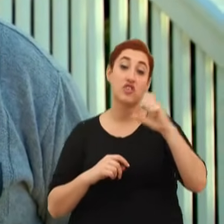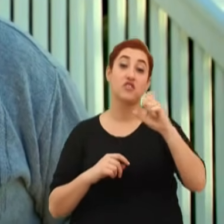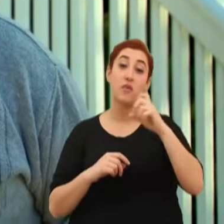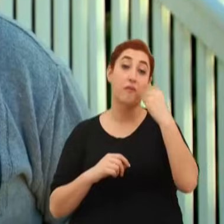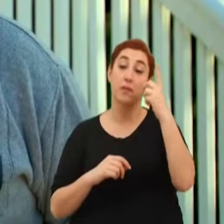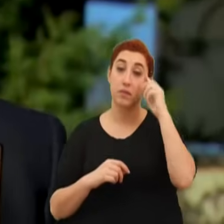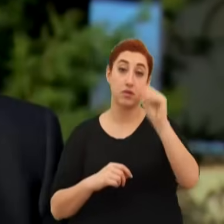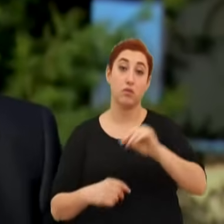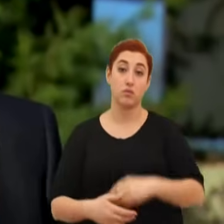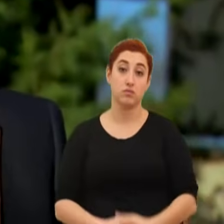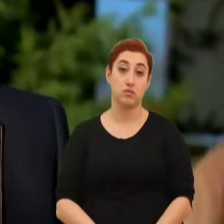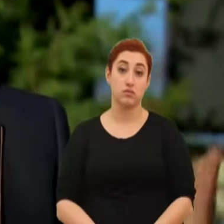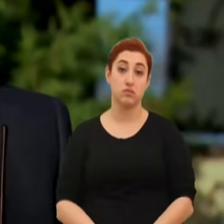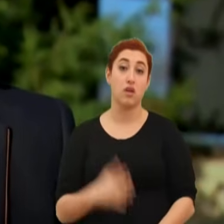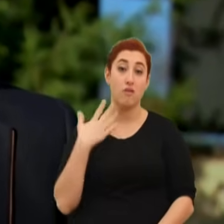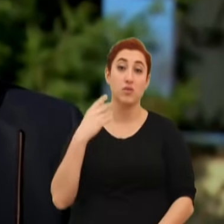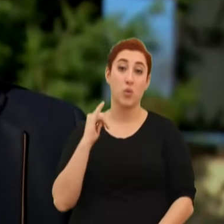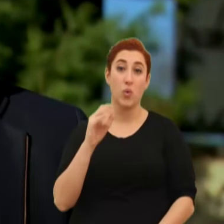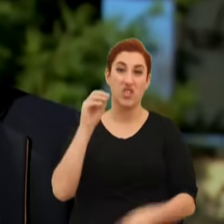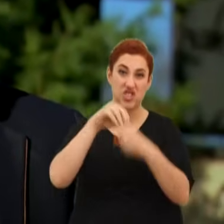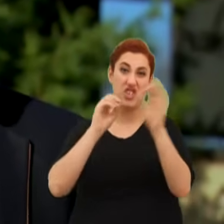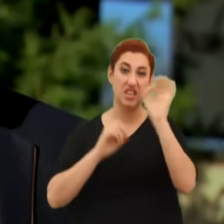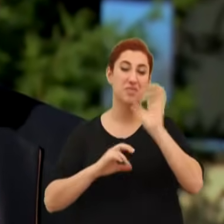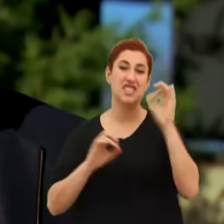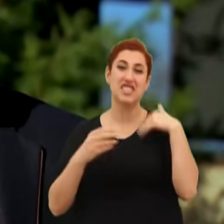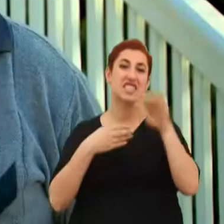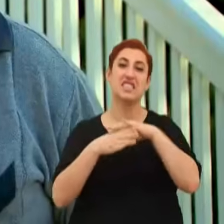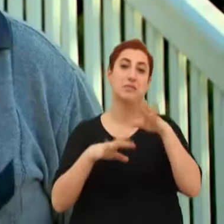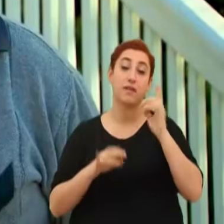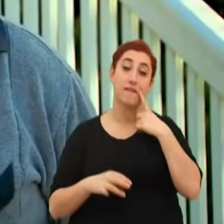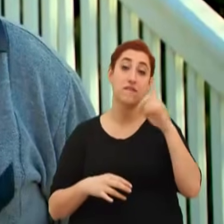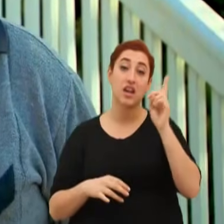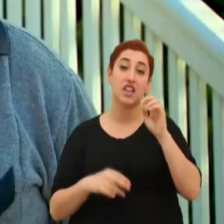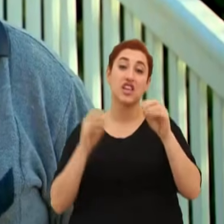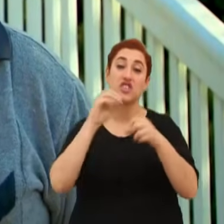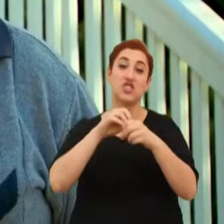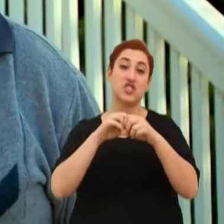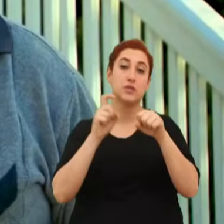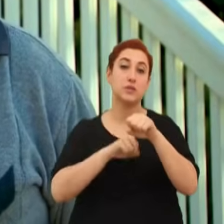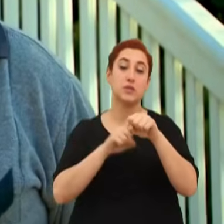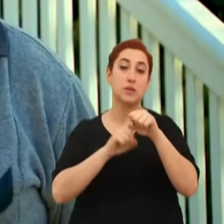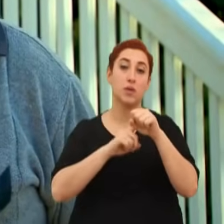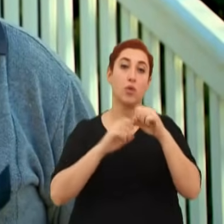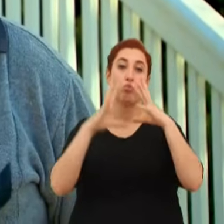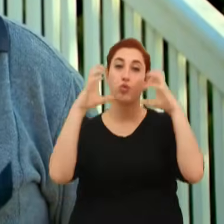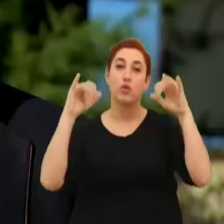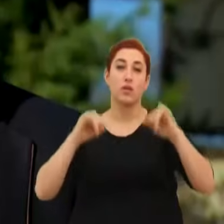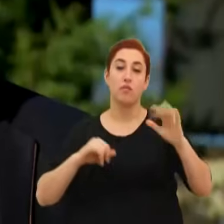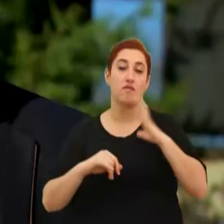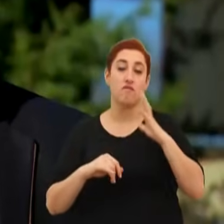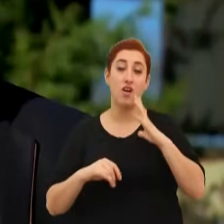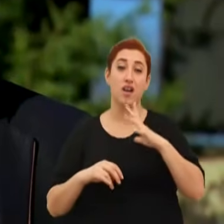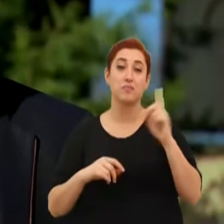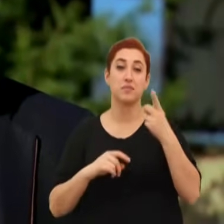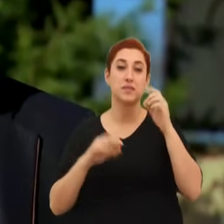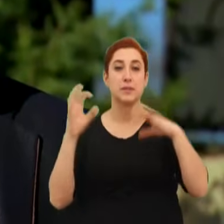ona göre ha. Hava çok kötü değil mi içeride? Ben hiç girmeyeyim ya. Vallahi içeride öfke bulutları hakim.